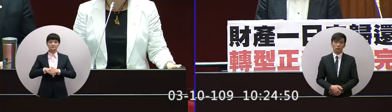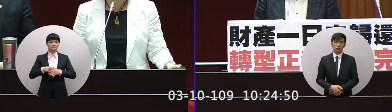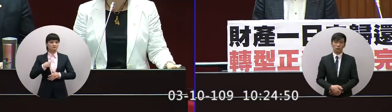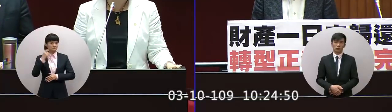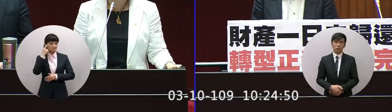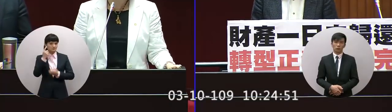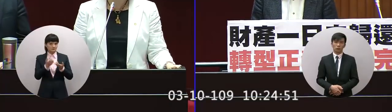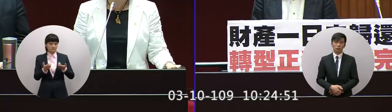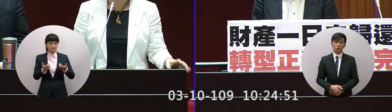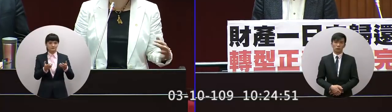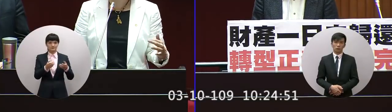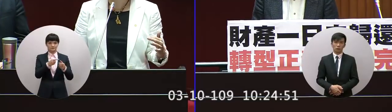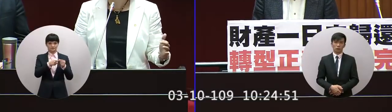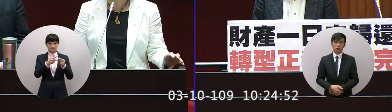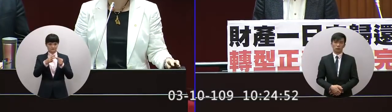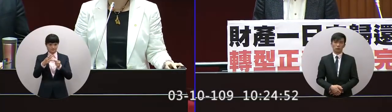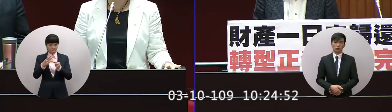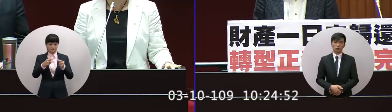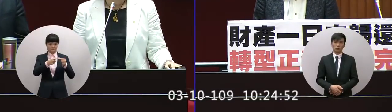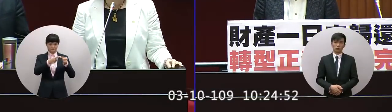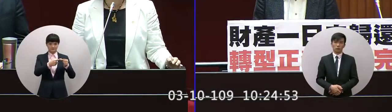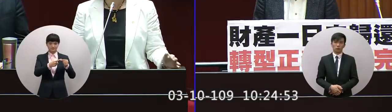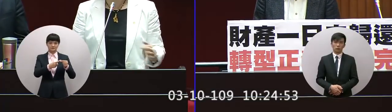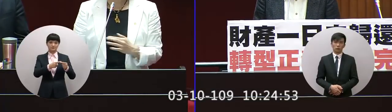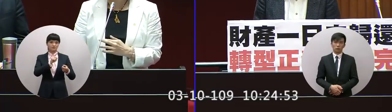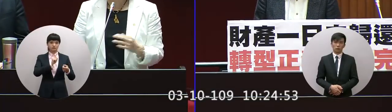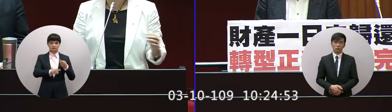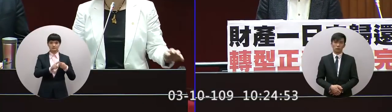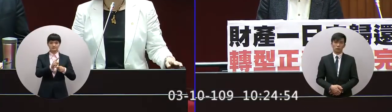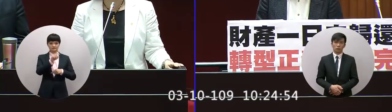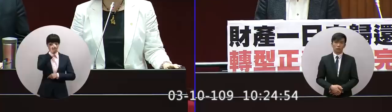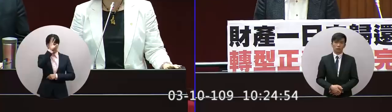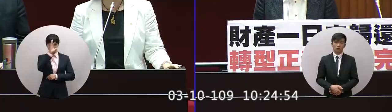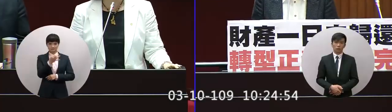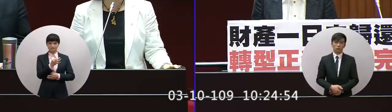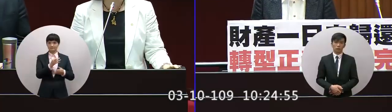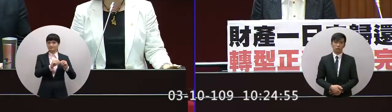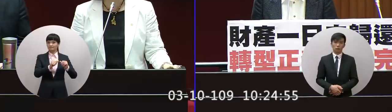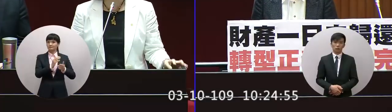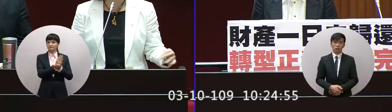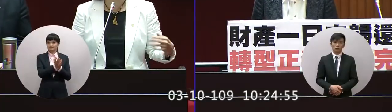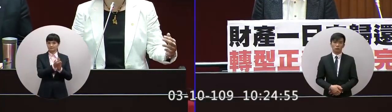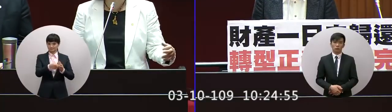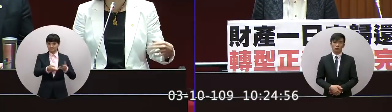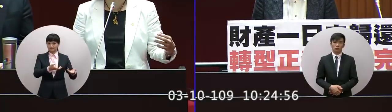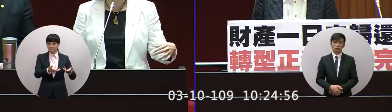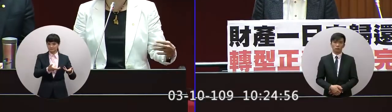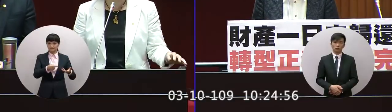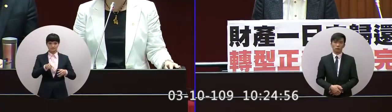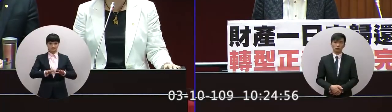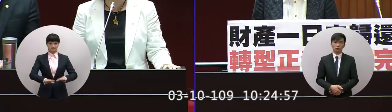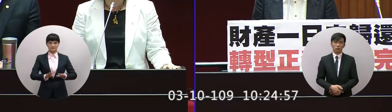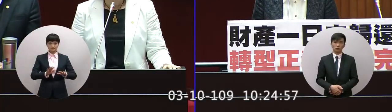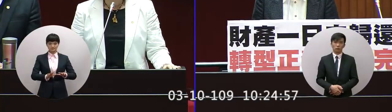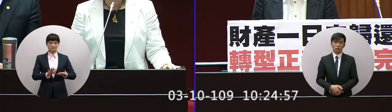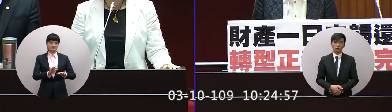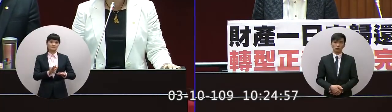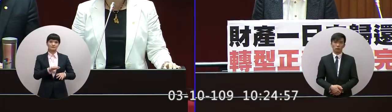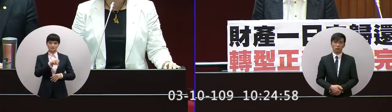三个部分了哈。一个部分就是不当党产的部分，那么这部分刚刚院长也有说明，就党产会目前正在做